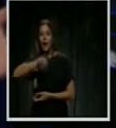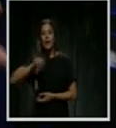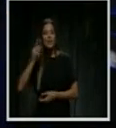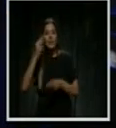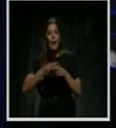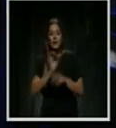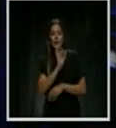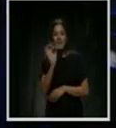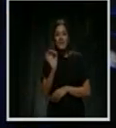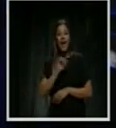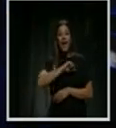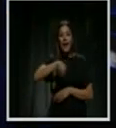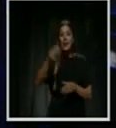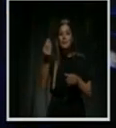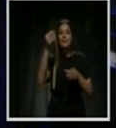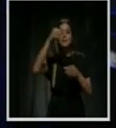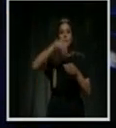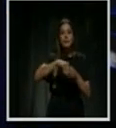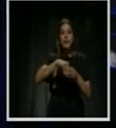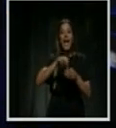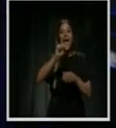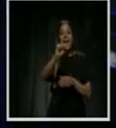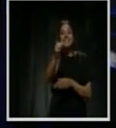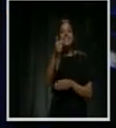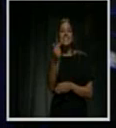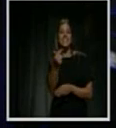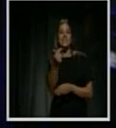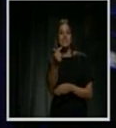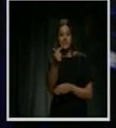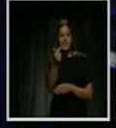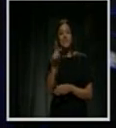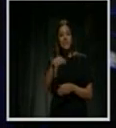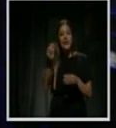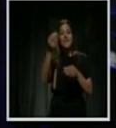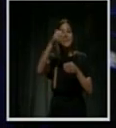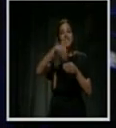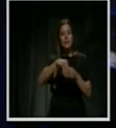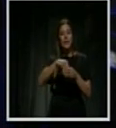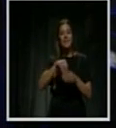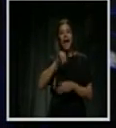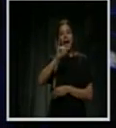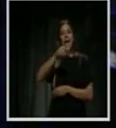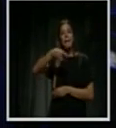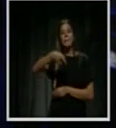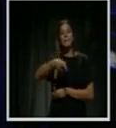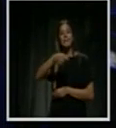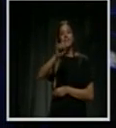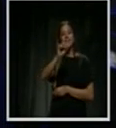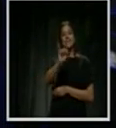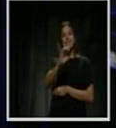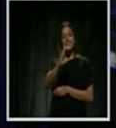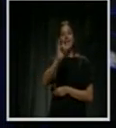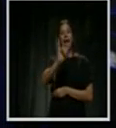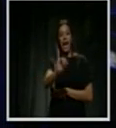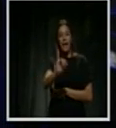l-investiment multimiljonarju tal-ST. Fejn hemmhekk dak l-investiment IPCI jiġifieri Important Project of Common